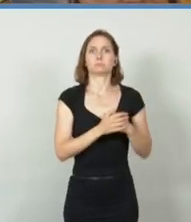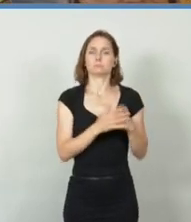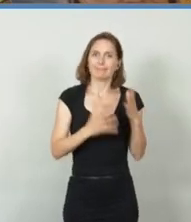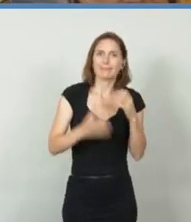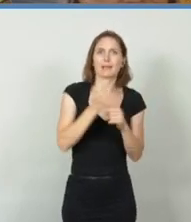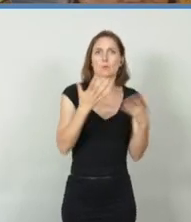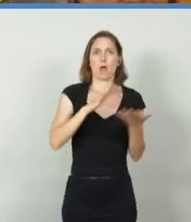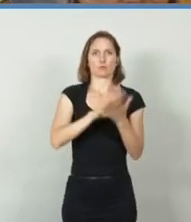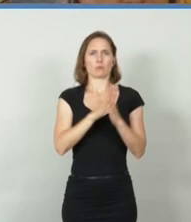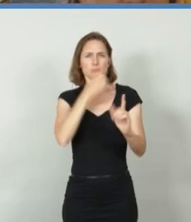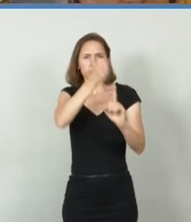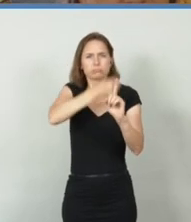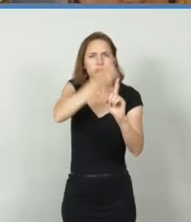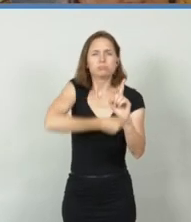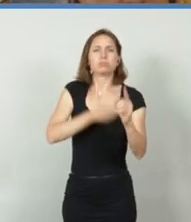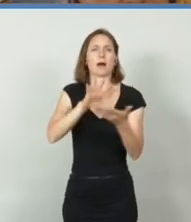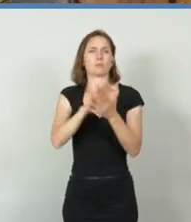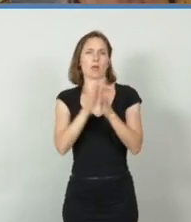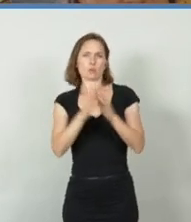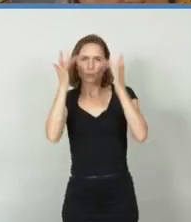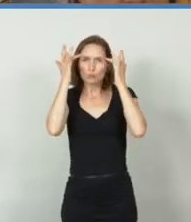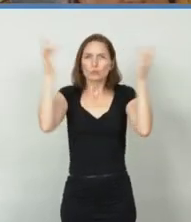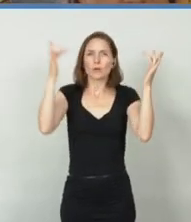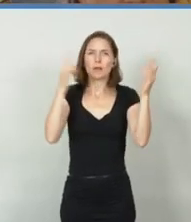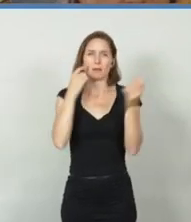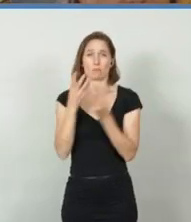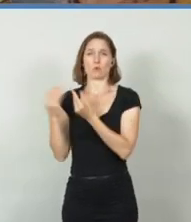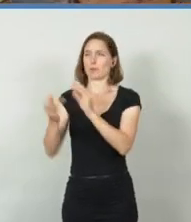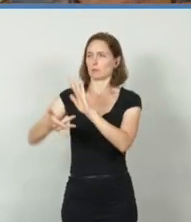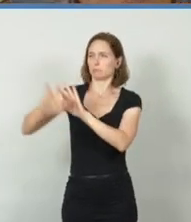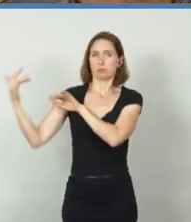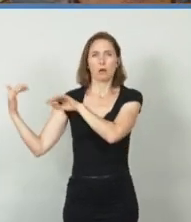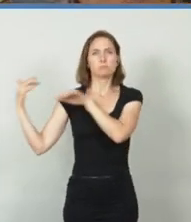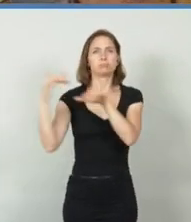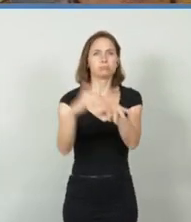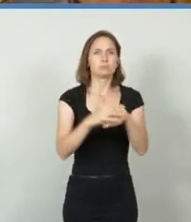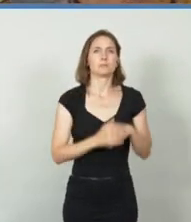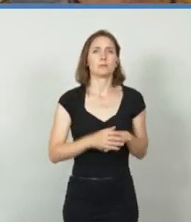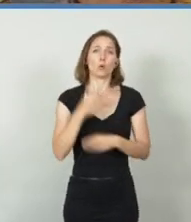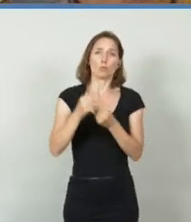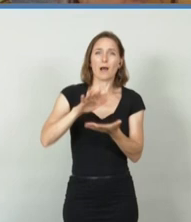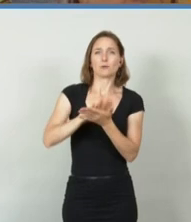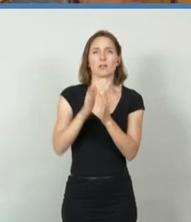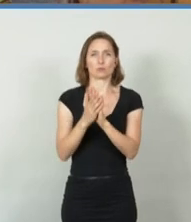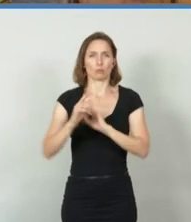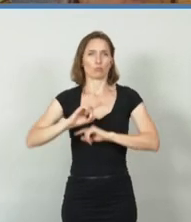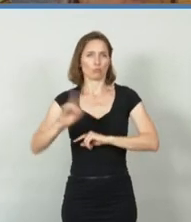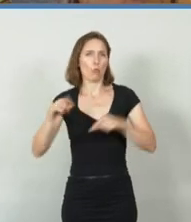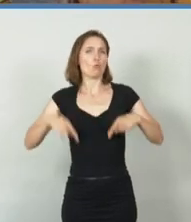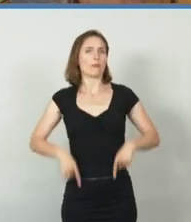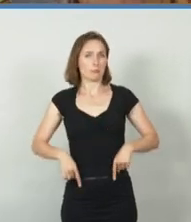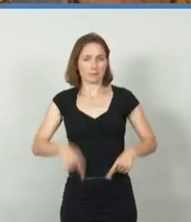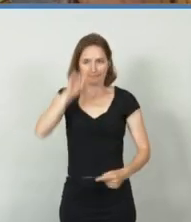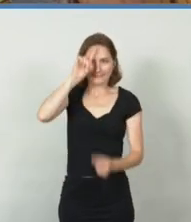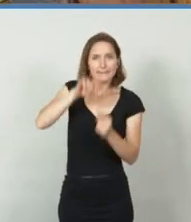associations culturelles des diasporas premières organisations non gouvernementales spécialisées sur l'environnement ou la santé publique aujourd'hui